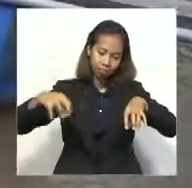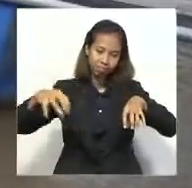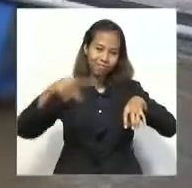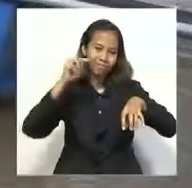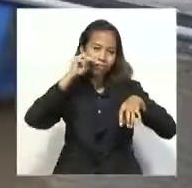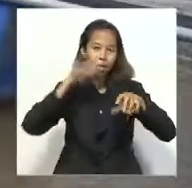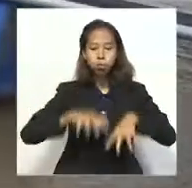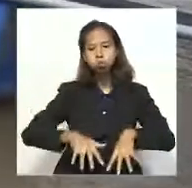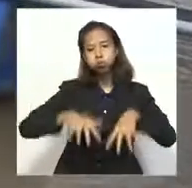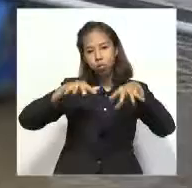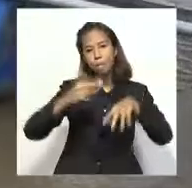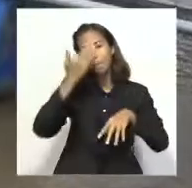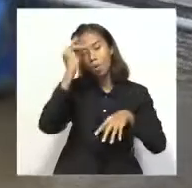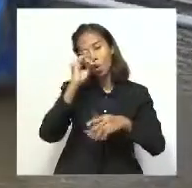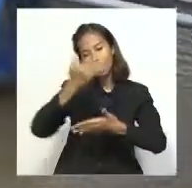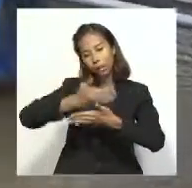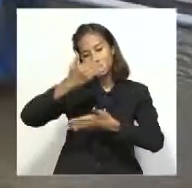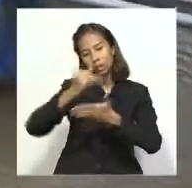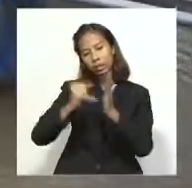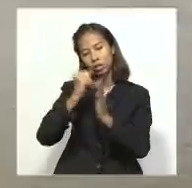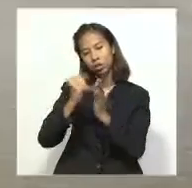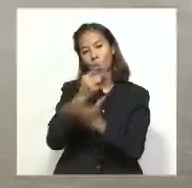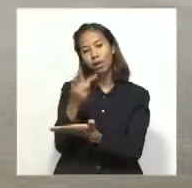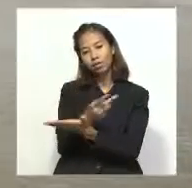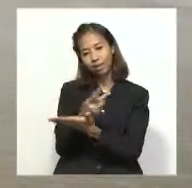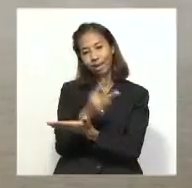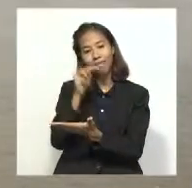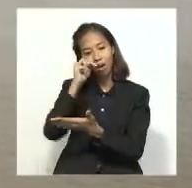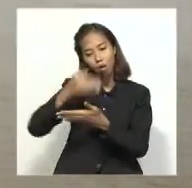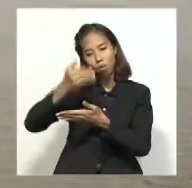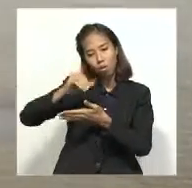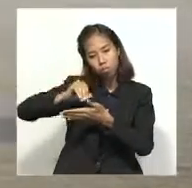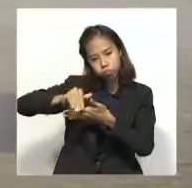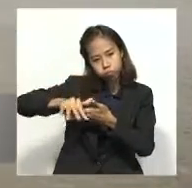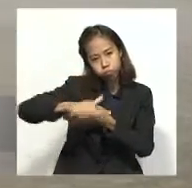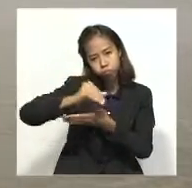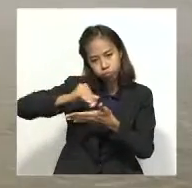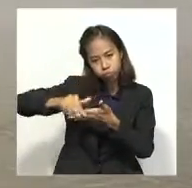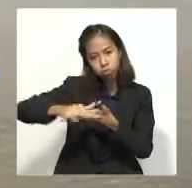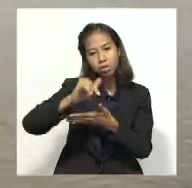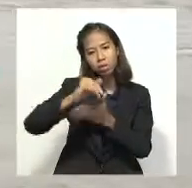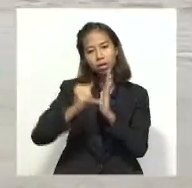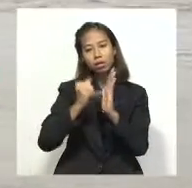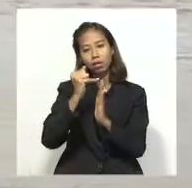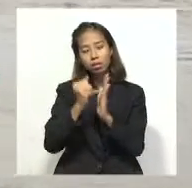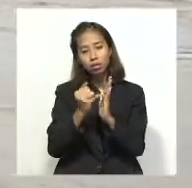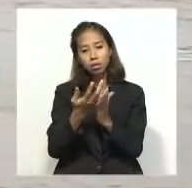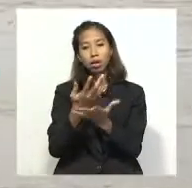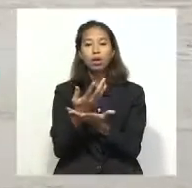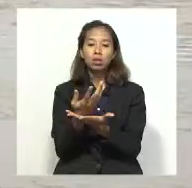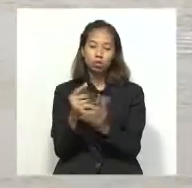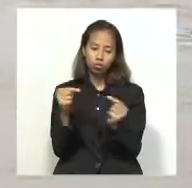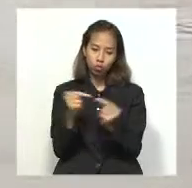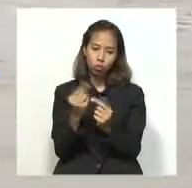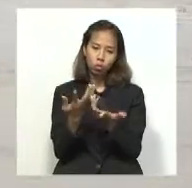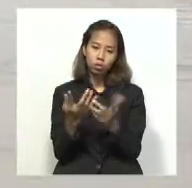วมหลังจากที่เขื่อนที่จังหวัดกาญจนบุรีระบายน้ำโดยเฉพาะที่ตำบลคุ้งกระถินและตำบลคุ้งน้ำวนตำบ